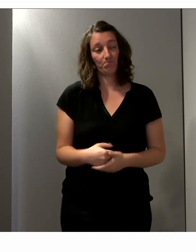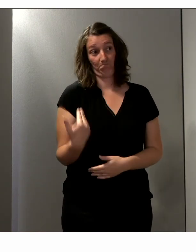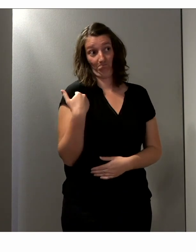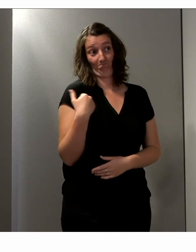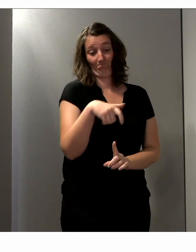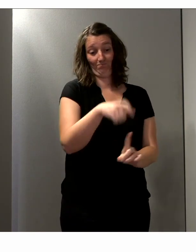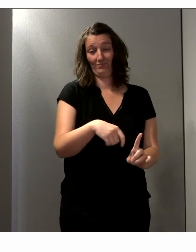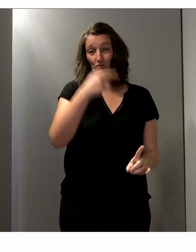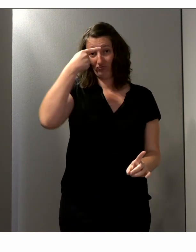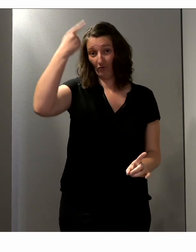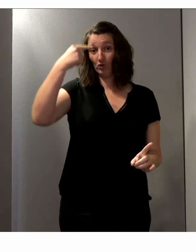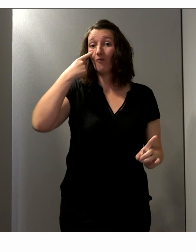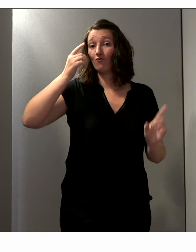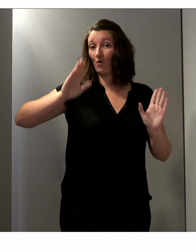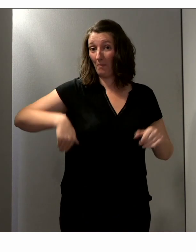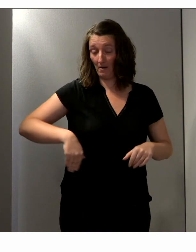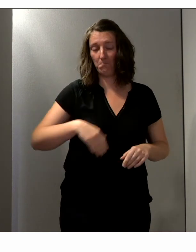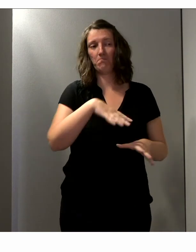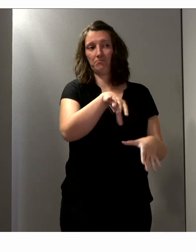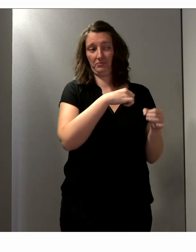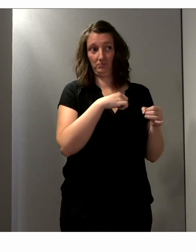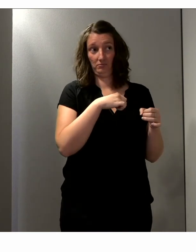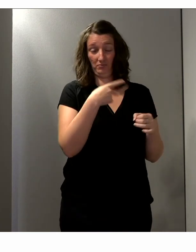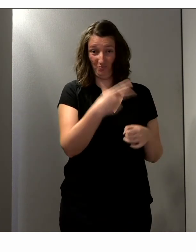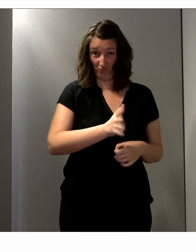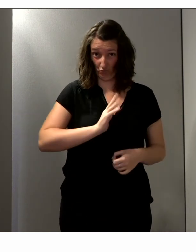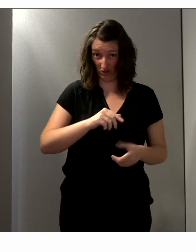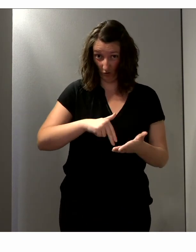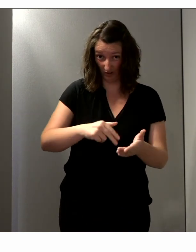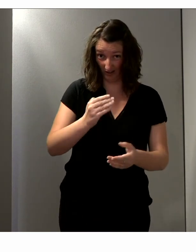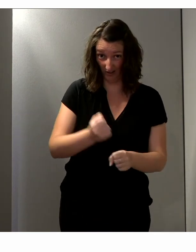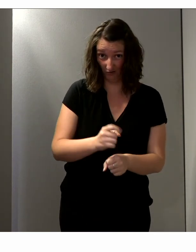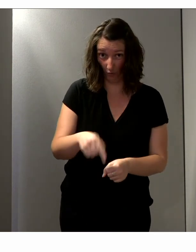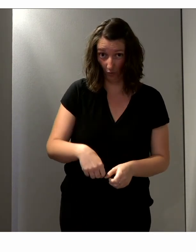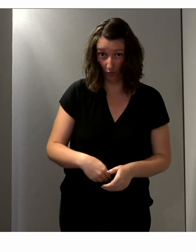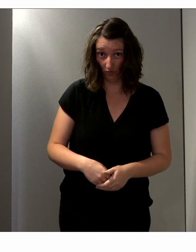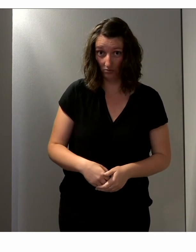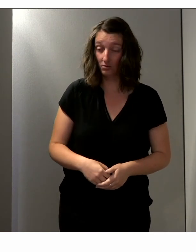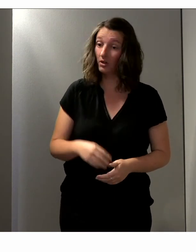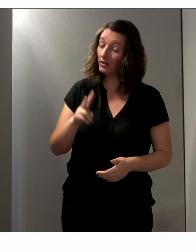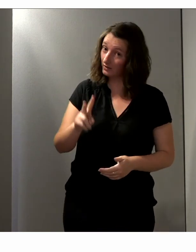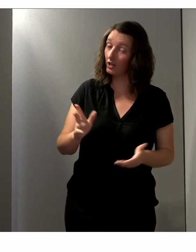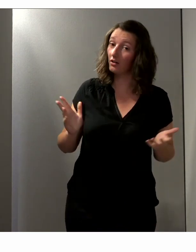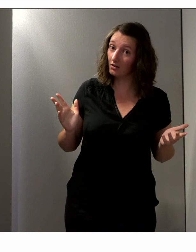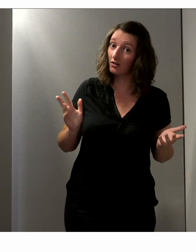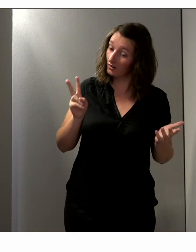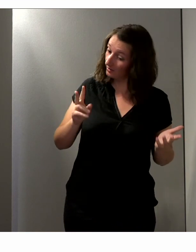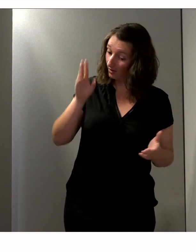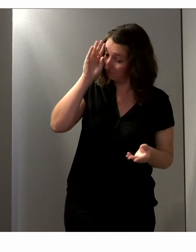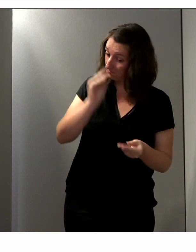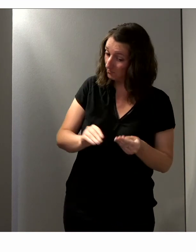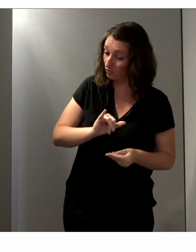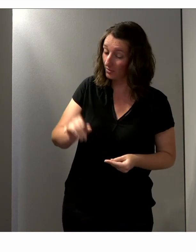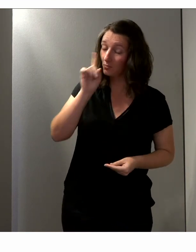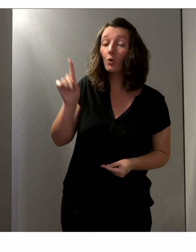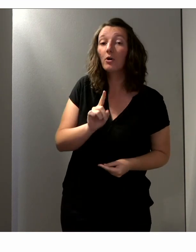une ingénieure non-voyante. Dois-je également établir un contrat pour son labrador? C'est vrai, on n'en parle pas assez. Mais pourquoi pas, la présence des